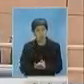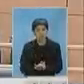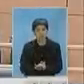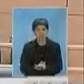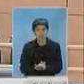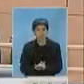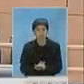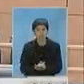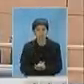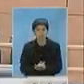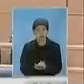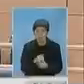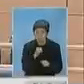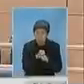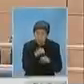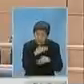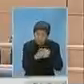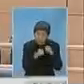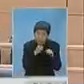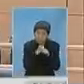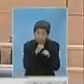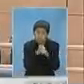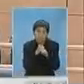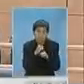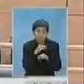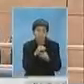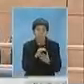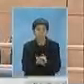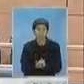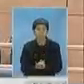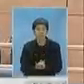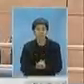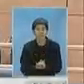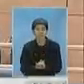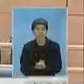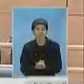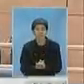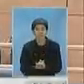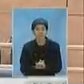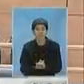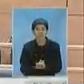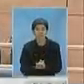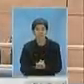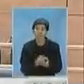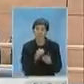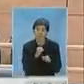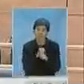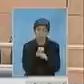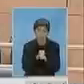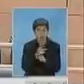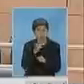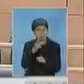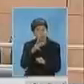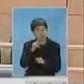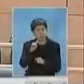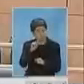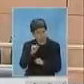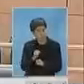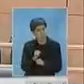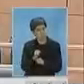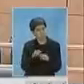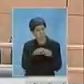ปปชให้เดินปฏิบัติงานในเรื่องนี้แล้วไปตั้งคตสขึ้นมา